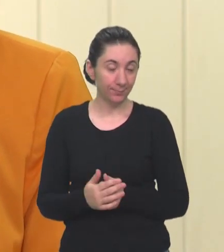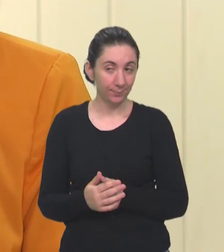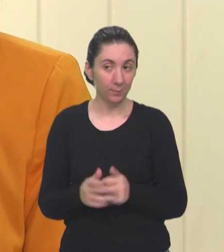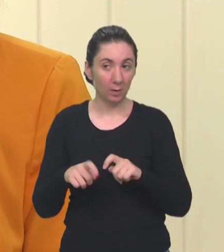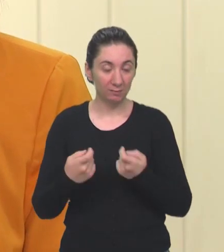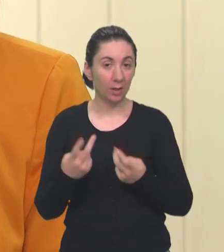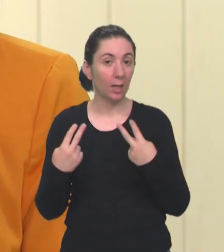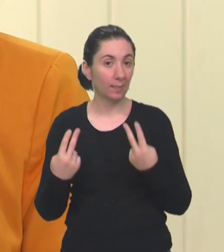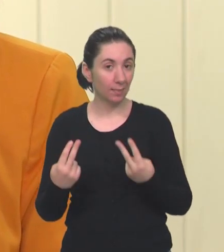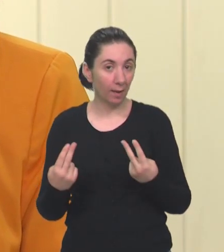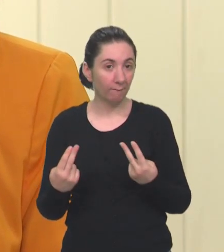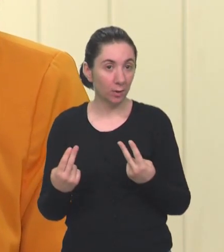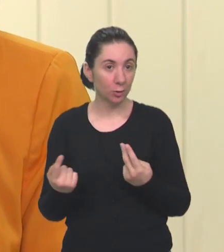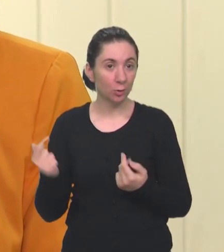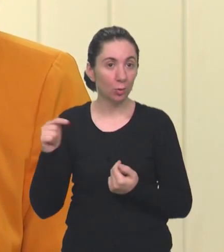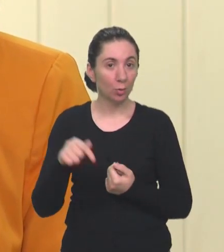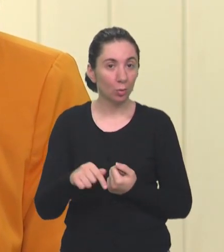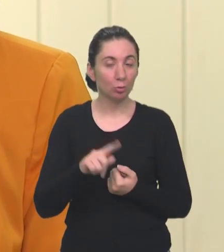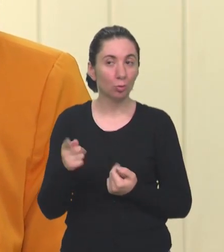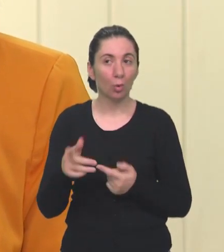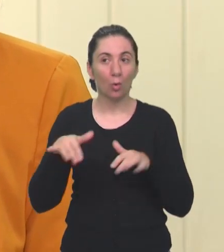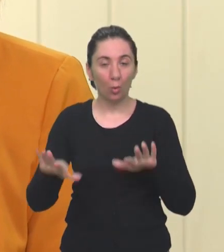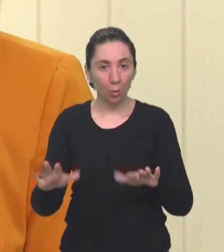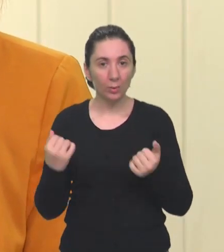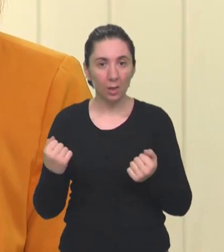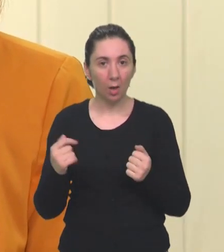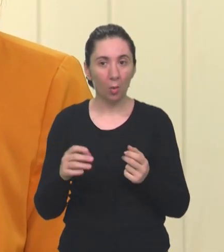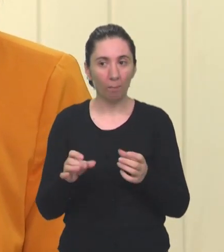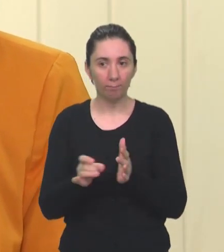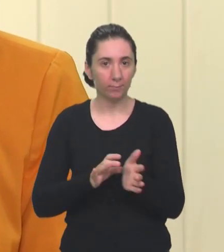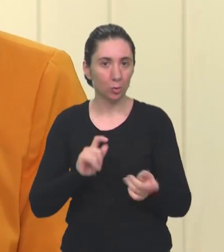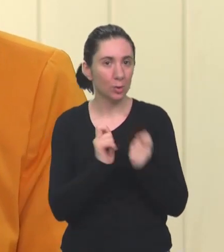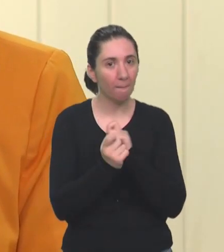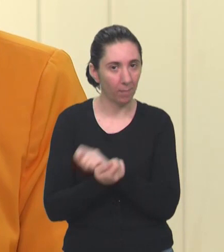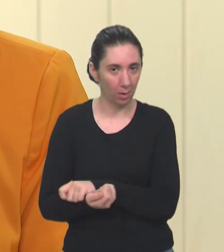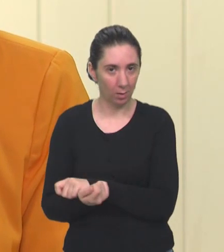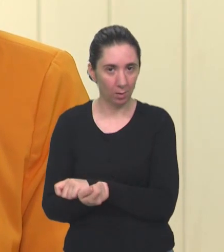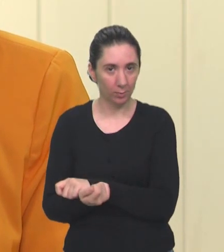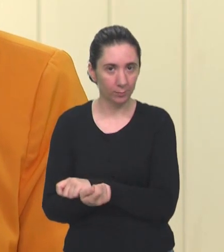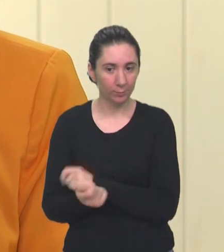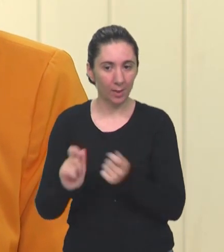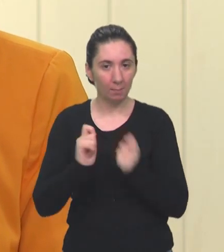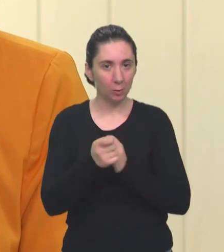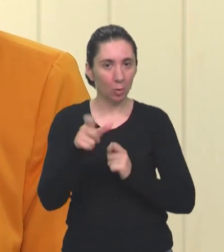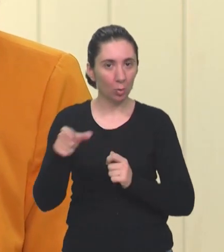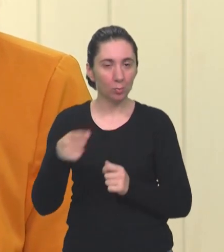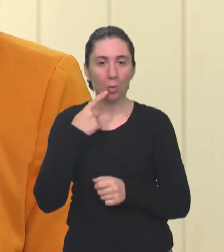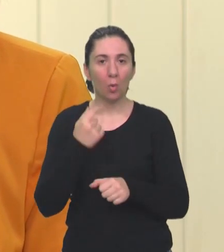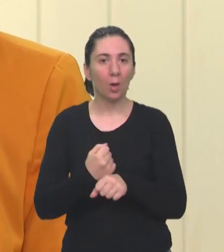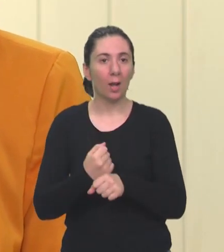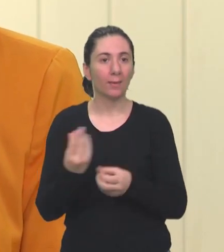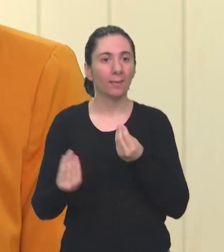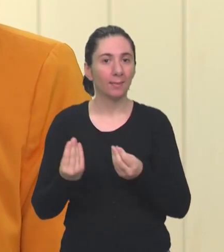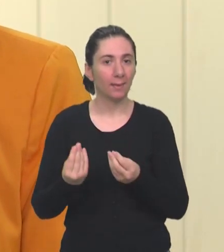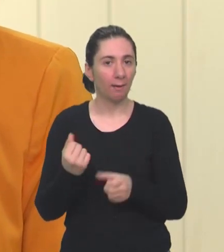stvari najvažnija je, nekako je došlo do toga da se ljudi jako brzo mijenjaju, odnosno mijenjaju se osobe koje rade neki